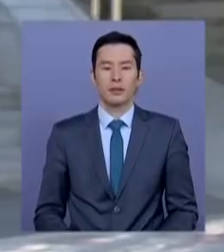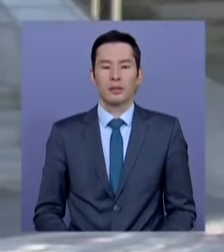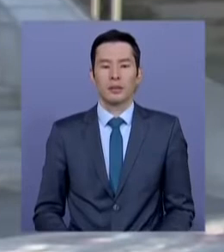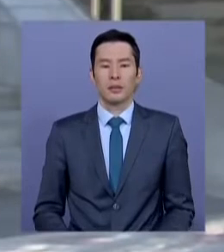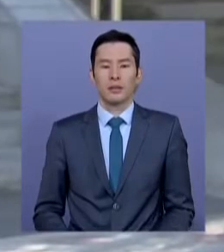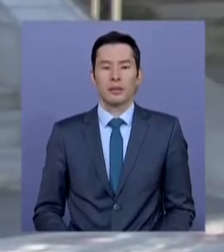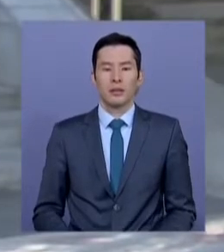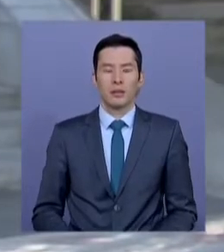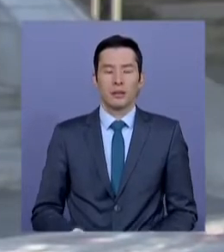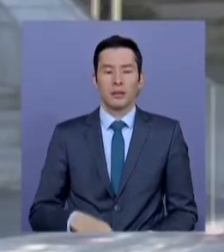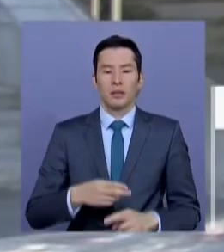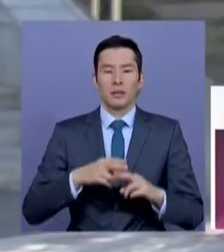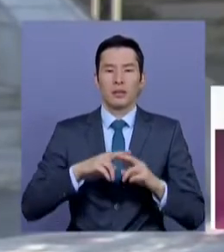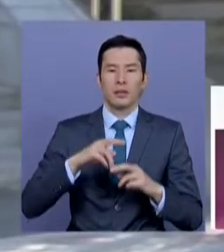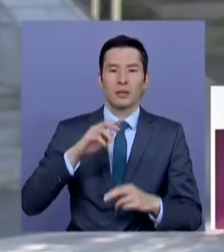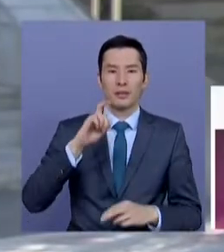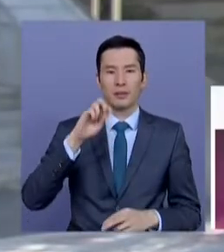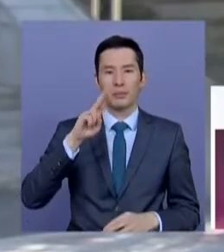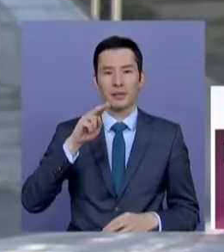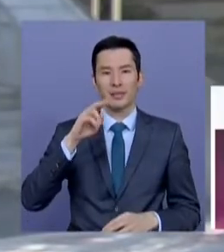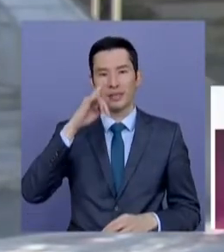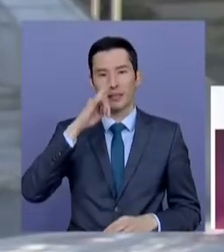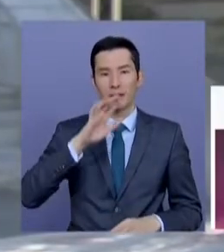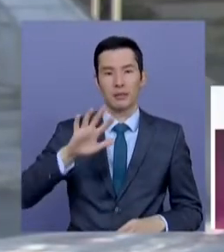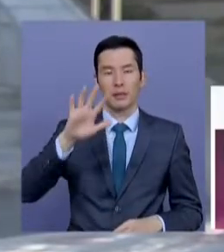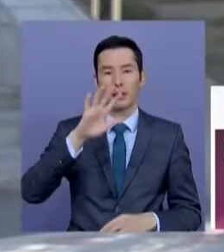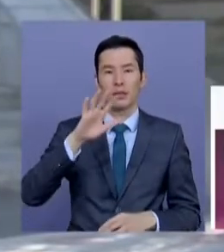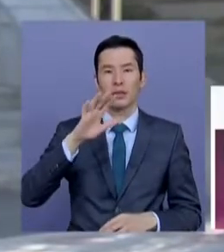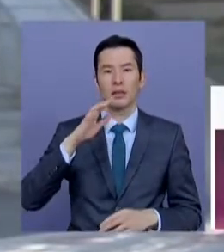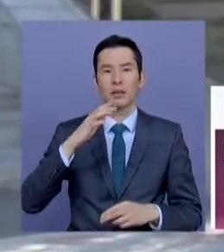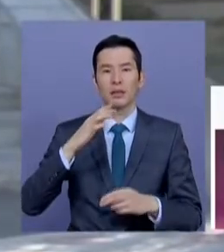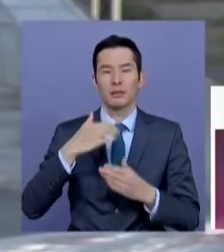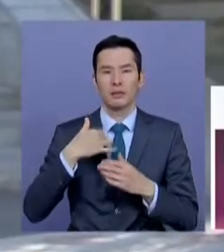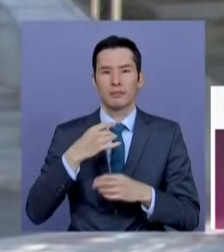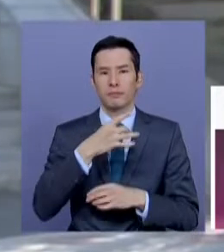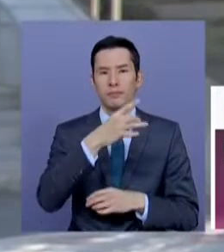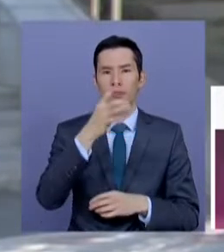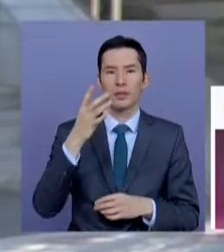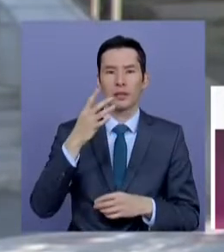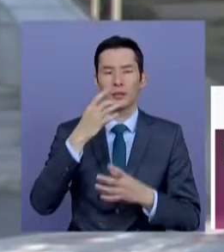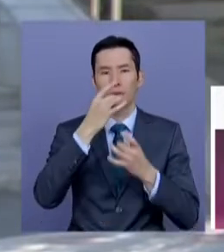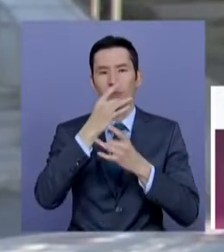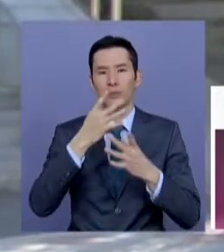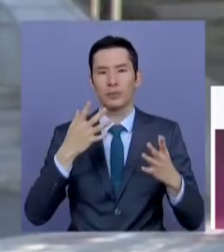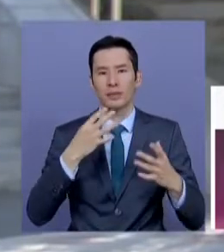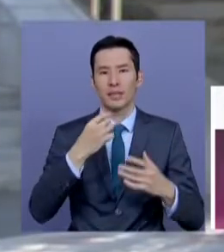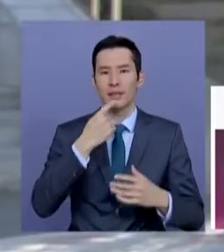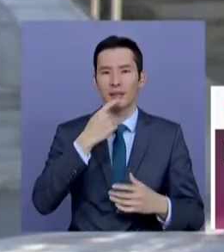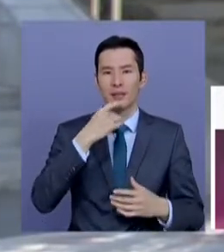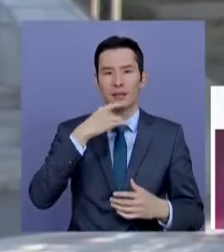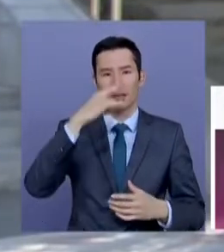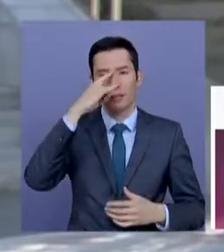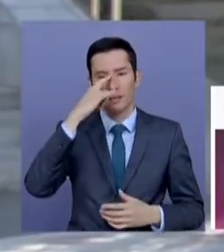Солтүстік өңірлерді аралауымыздың ішінде бізде бір аңыз бар, яғни солтүстік өңірде мына ұлттық құндылықтар, қазақ тілі туралы